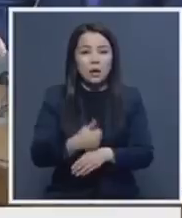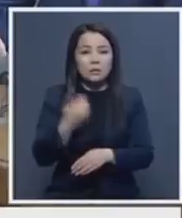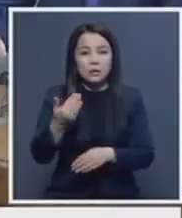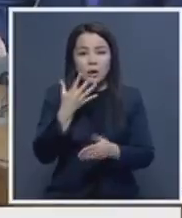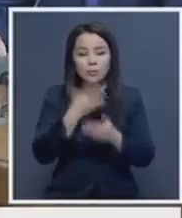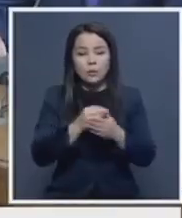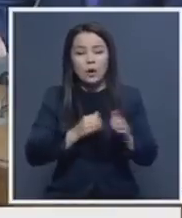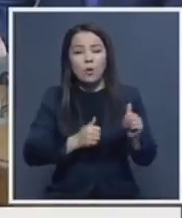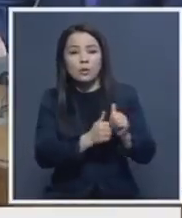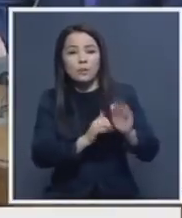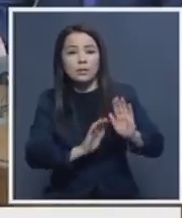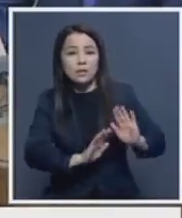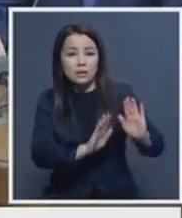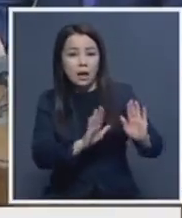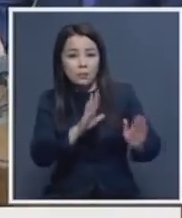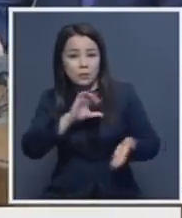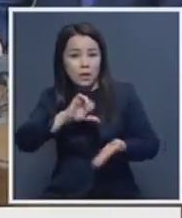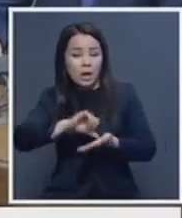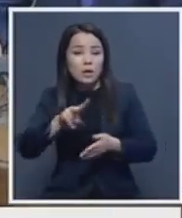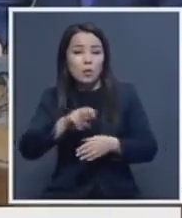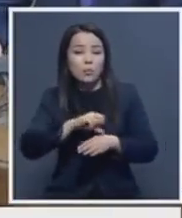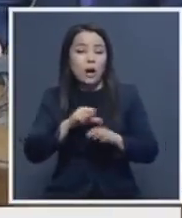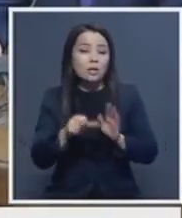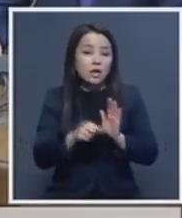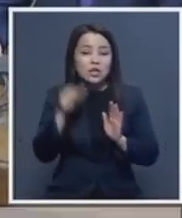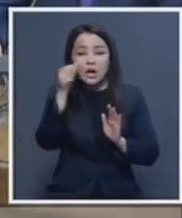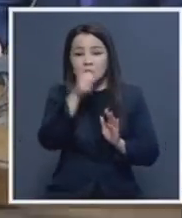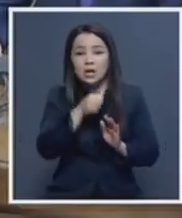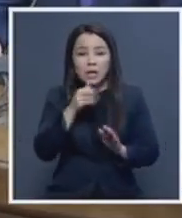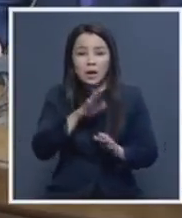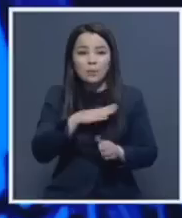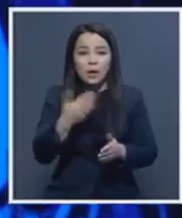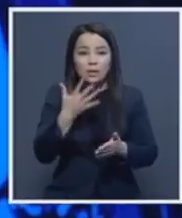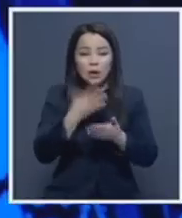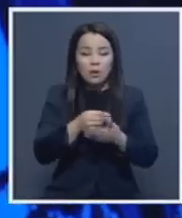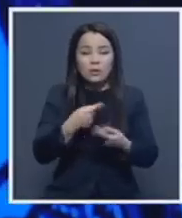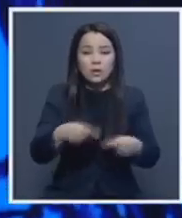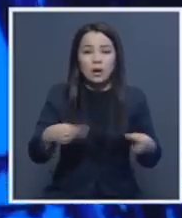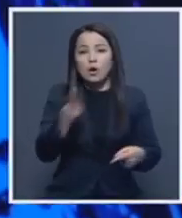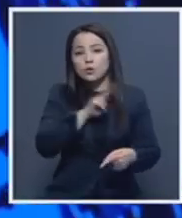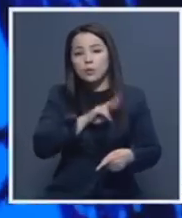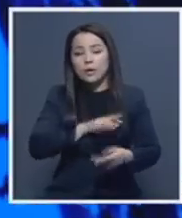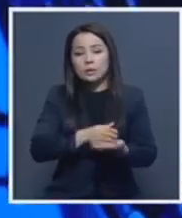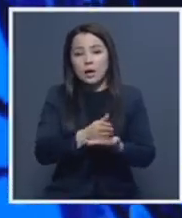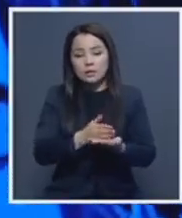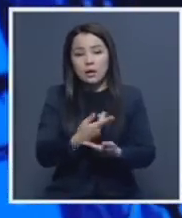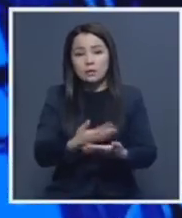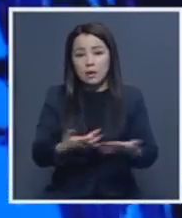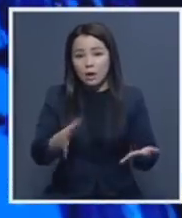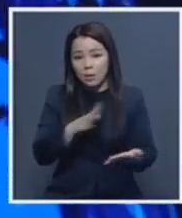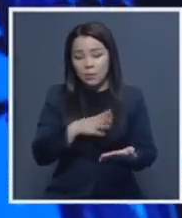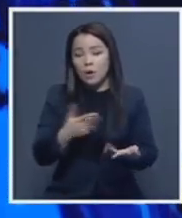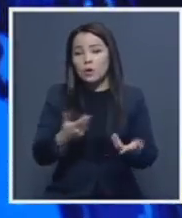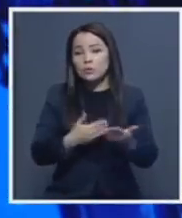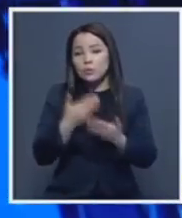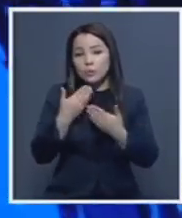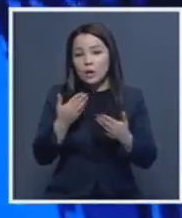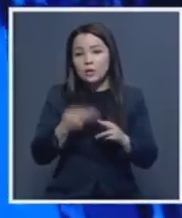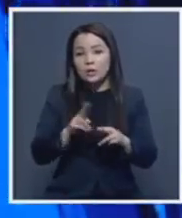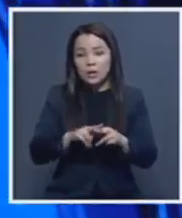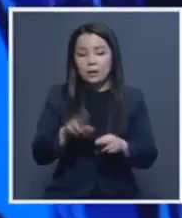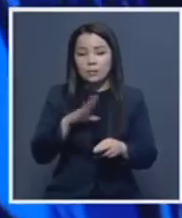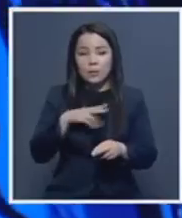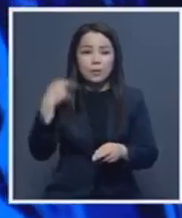атқарған. Ал 2006 жылдан бастап президент әкімшілігінде түрлі лауазымды қызметтерде болды. Соңғы тағайындалуға дейін президенттің